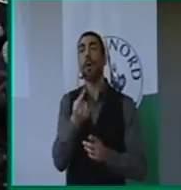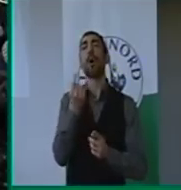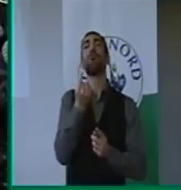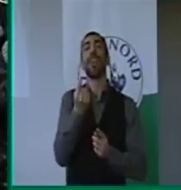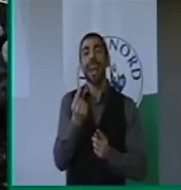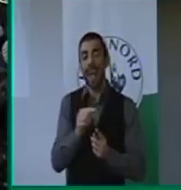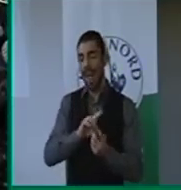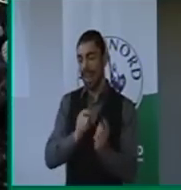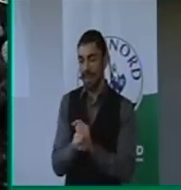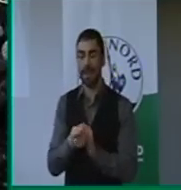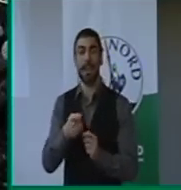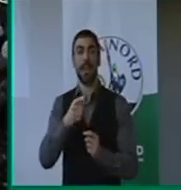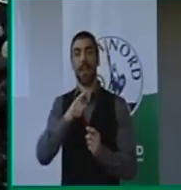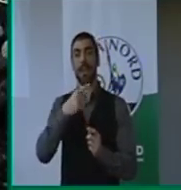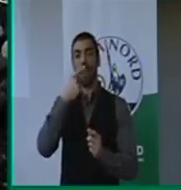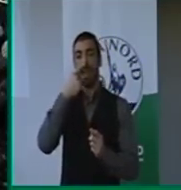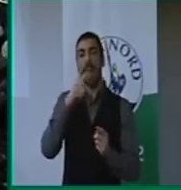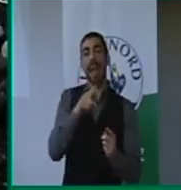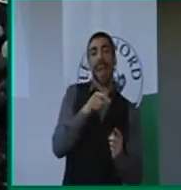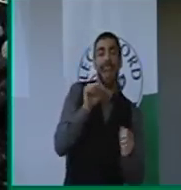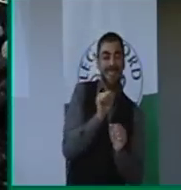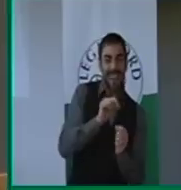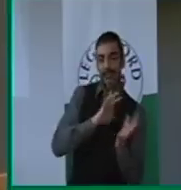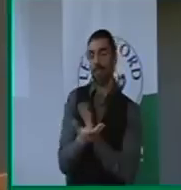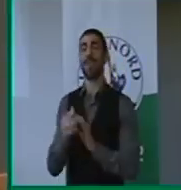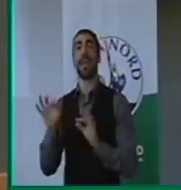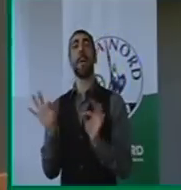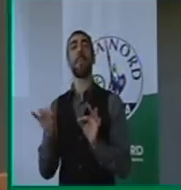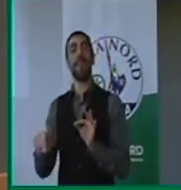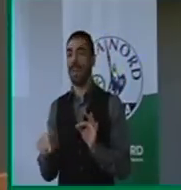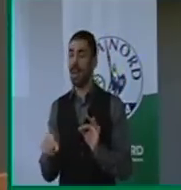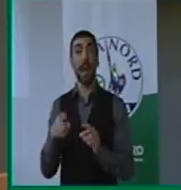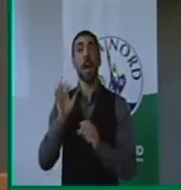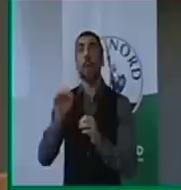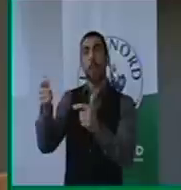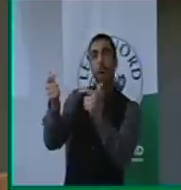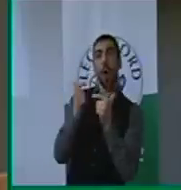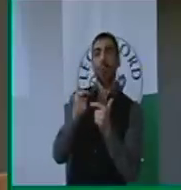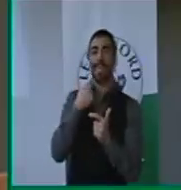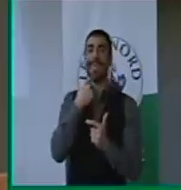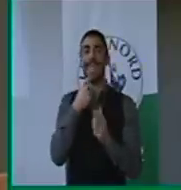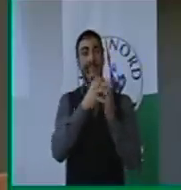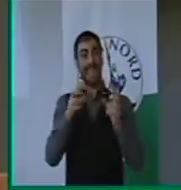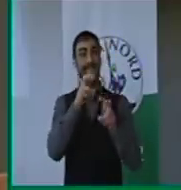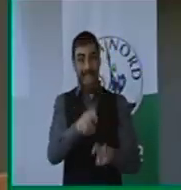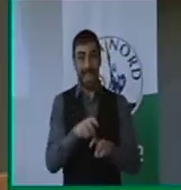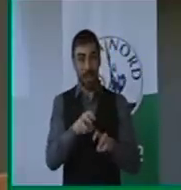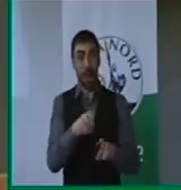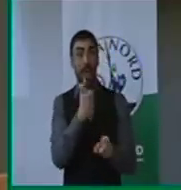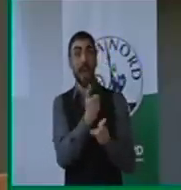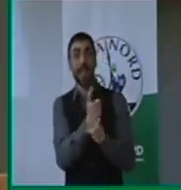Vernino a un cereale primaverile si tratta di obbligare un'azienda agricola